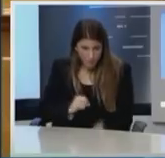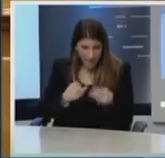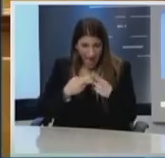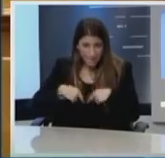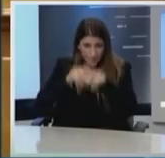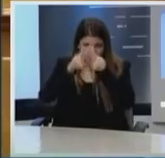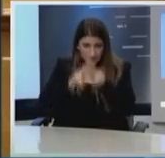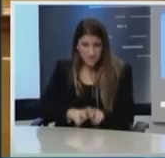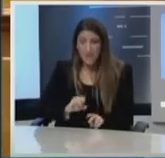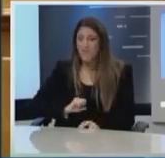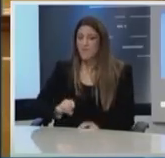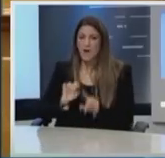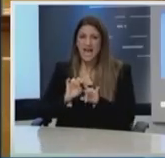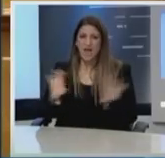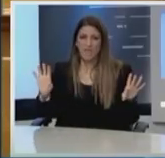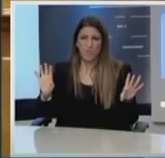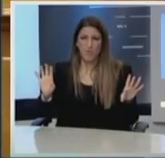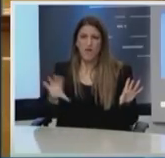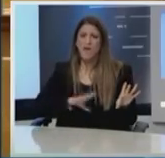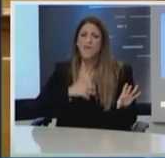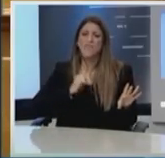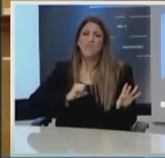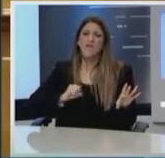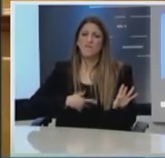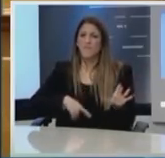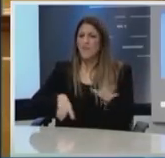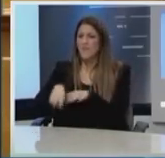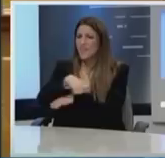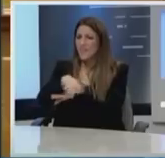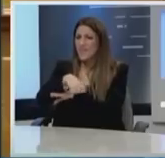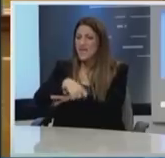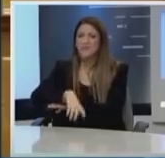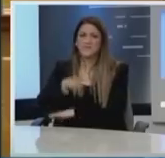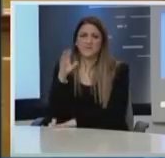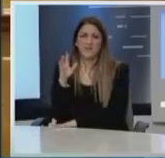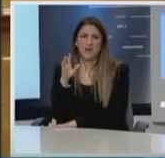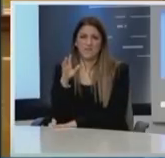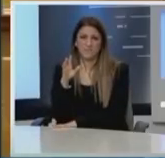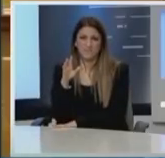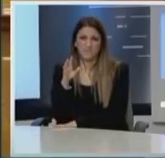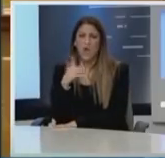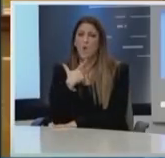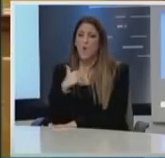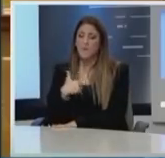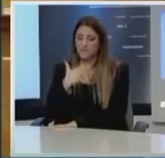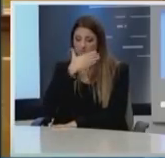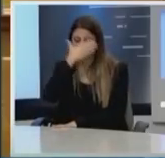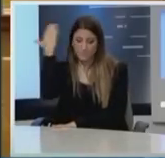εξεταστικές, ούτε αστικά, ούτε ποινικά δικαστήρια, όσοι δεν έχουν βάλει το δάχτυλο στο μέλι.